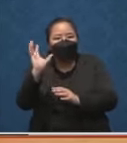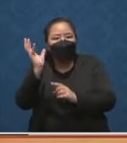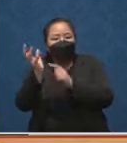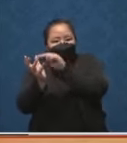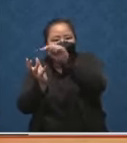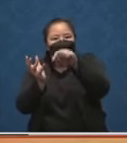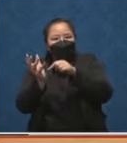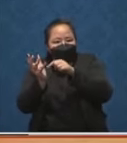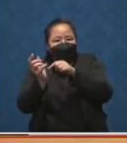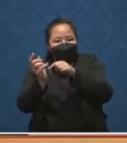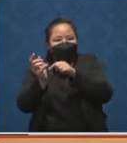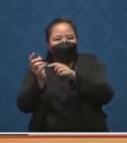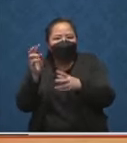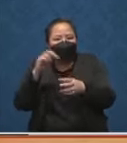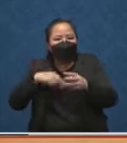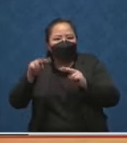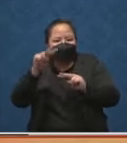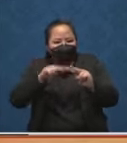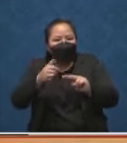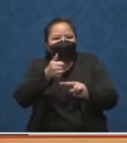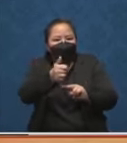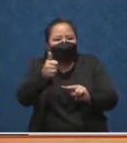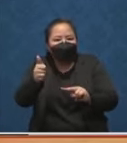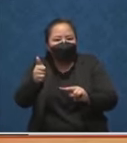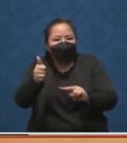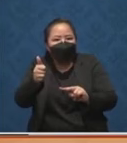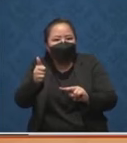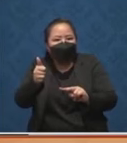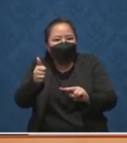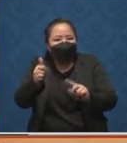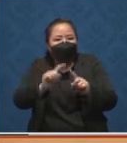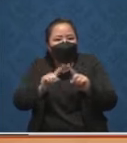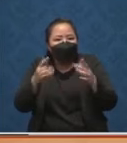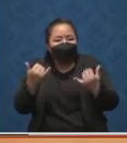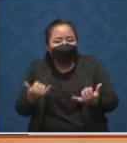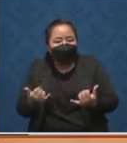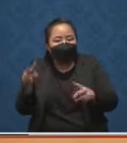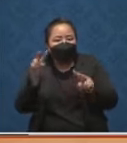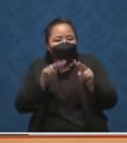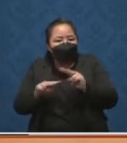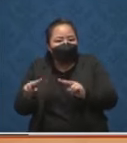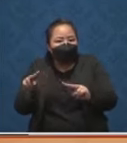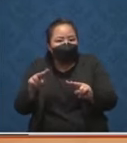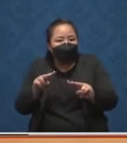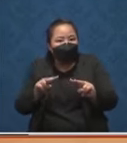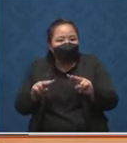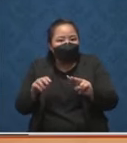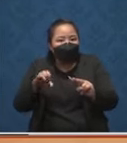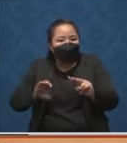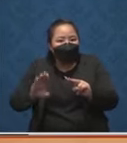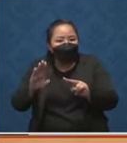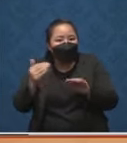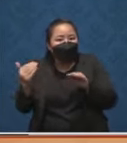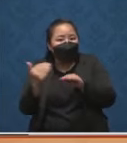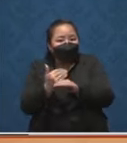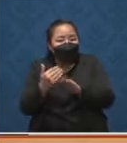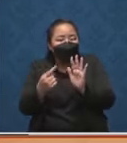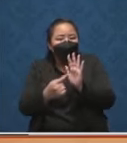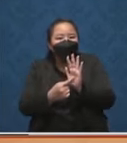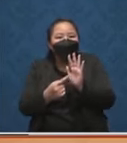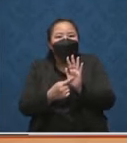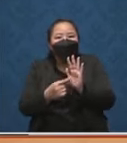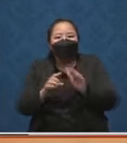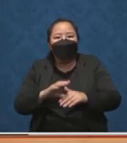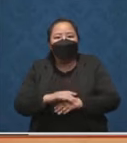ทบาทนำมาโดยตลอดอย่างกรณีการควบรวมบริษัทโทรคมนาคมของที่แคนาดานะคะเ